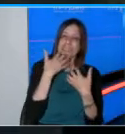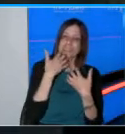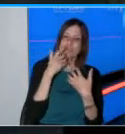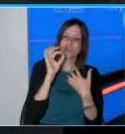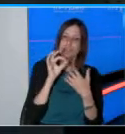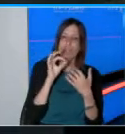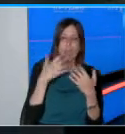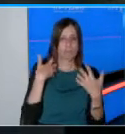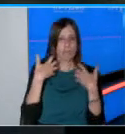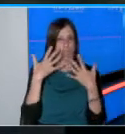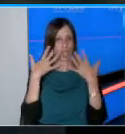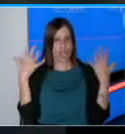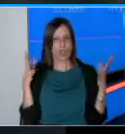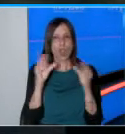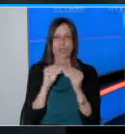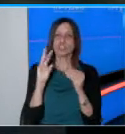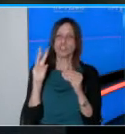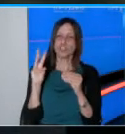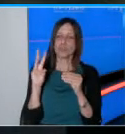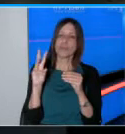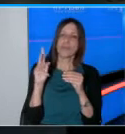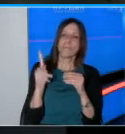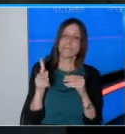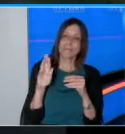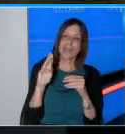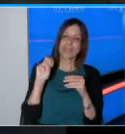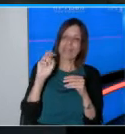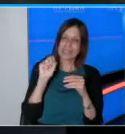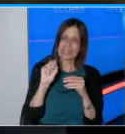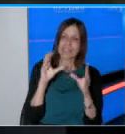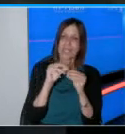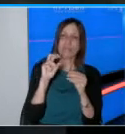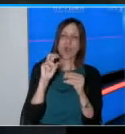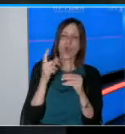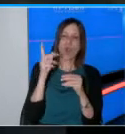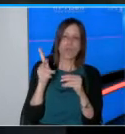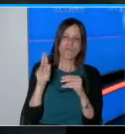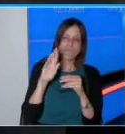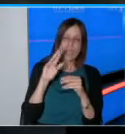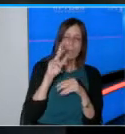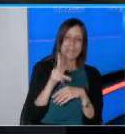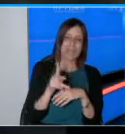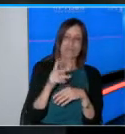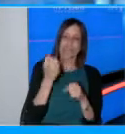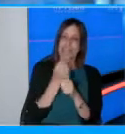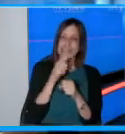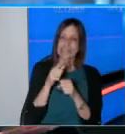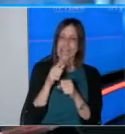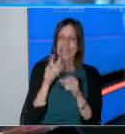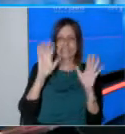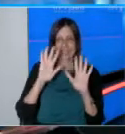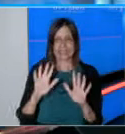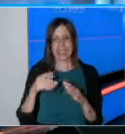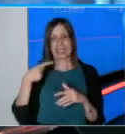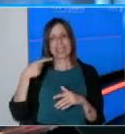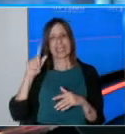גדול. לא, מופע עם שמעון פרנס, וכאילו עם עופר פנחסוב, שבעצם עשה עליה את הסרט יצאו לפעמונים, גלית גיאת.